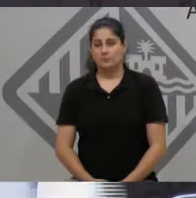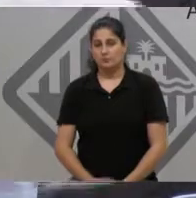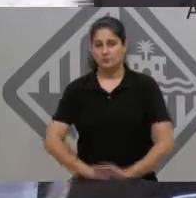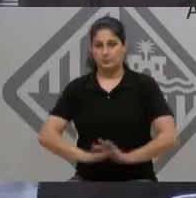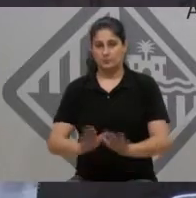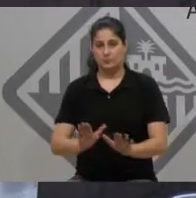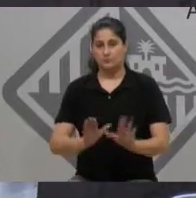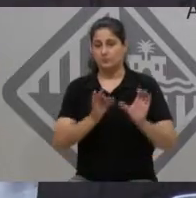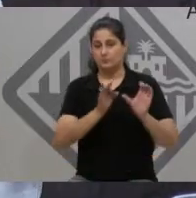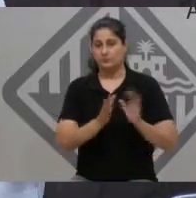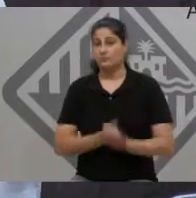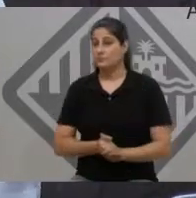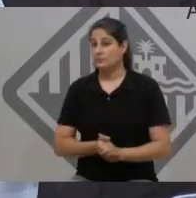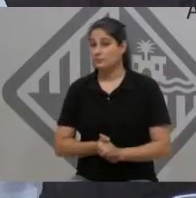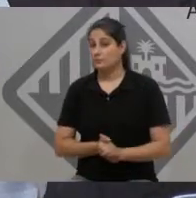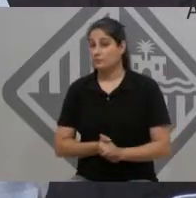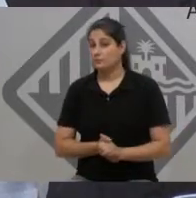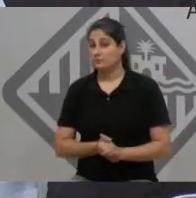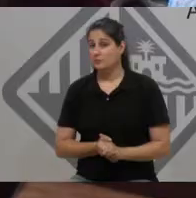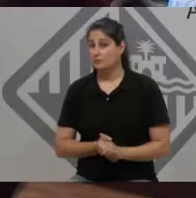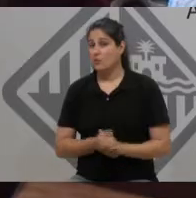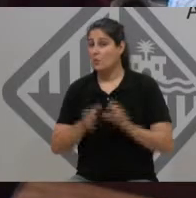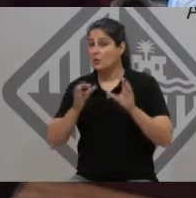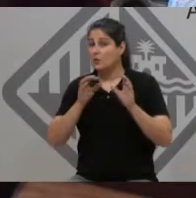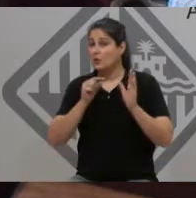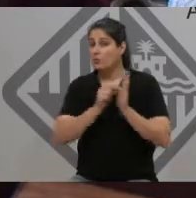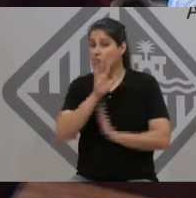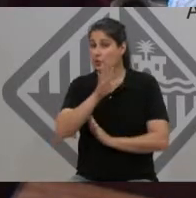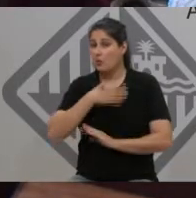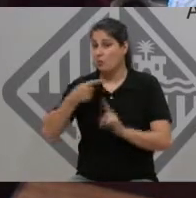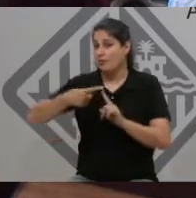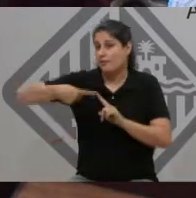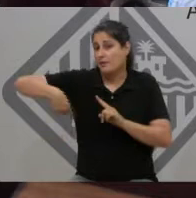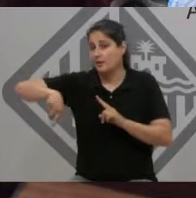5. Me sembla que a la 5 hi havia una possible transacció, si no record malament.